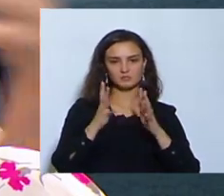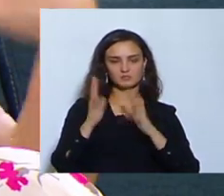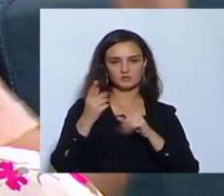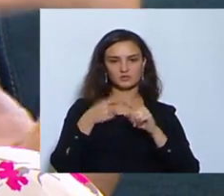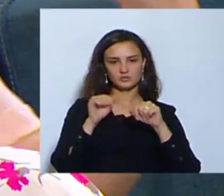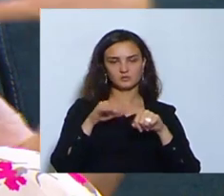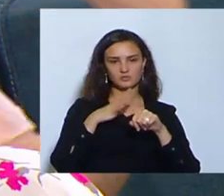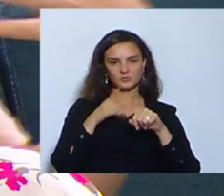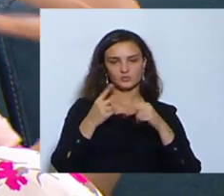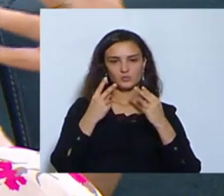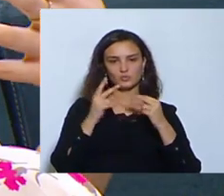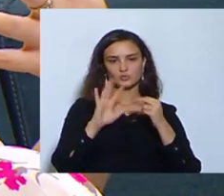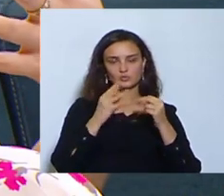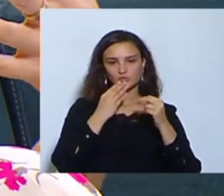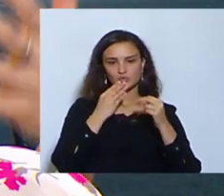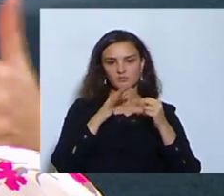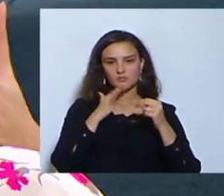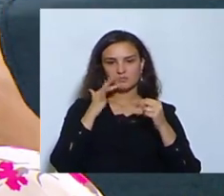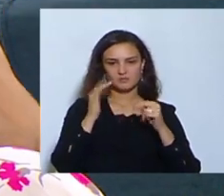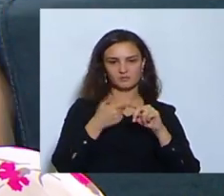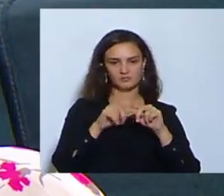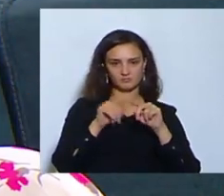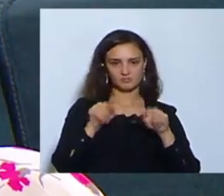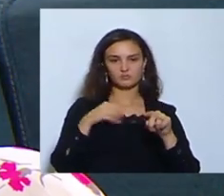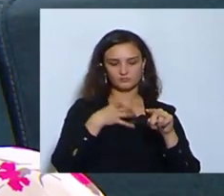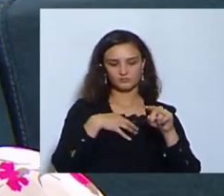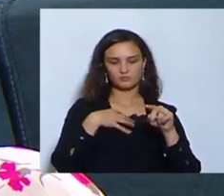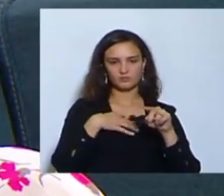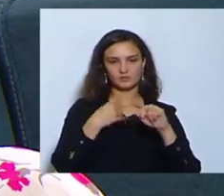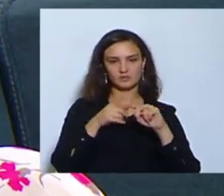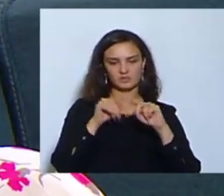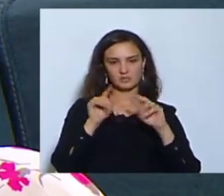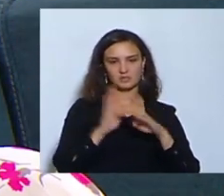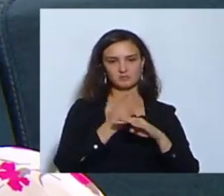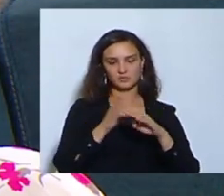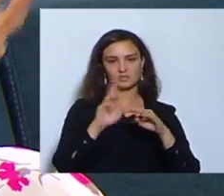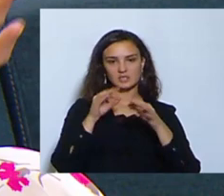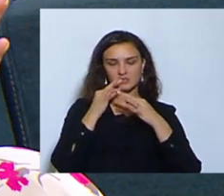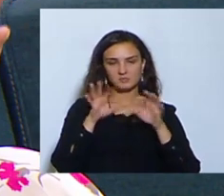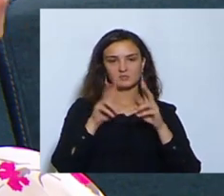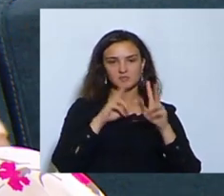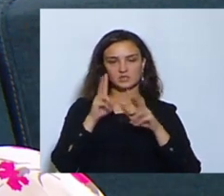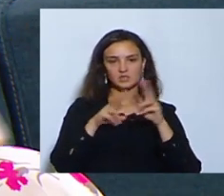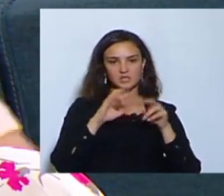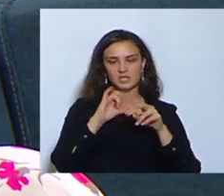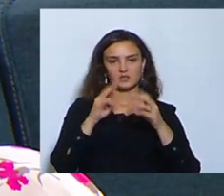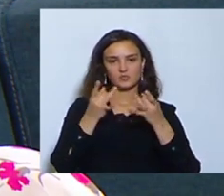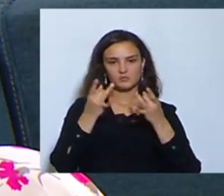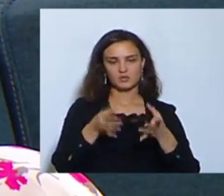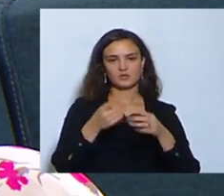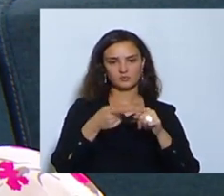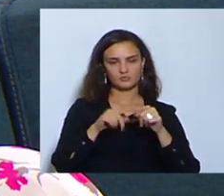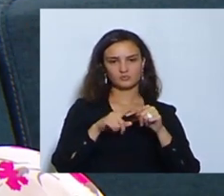შემთხვევაში შეიძლება იყოს ეს უკონტროლო ჭამის ეპიზოდები, ხო? და ამიტომ ნიშნავენ რომ ეს გამიჯნოს და ნებისმიერი სომატური, ან თუნდაც